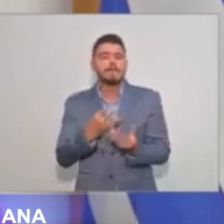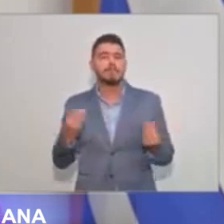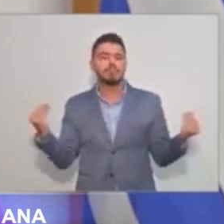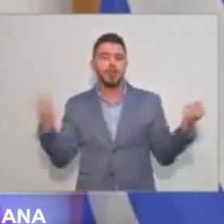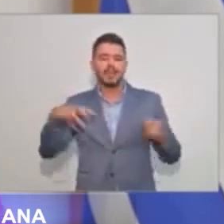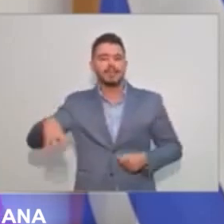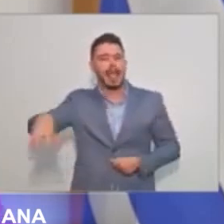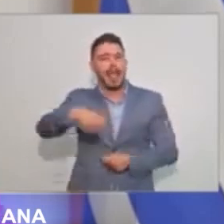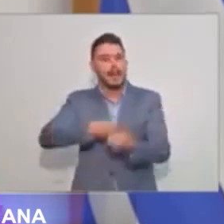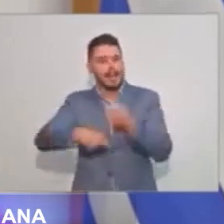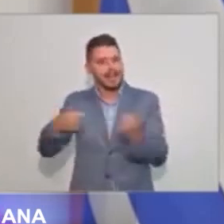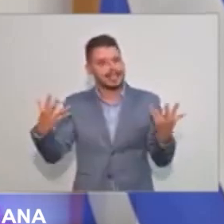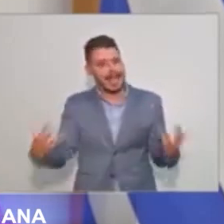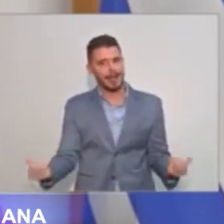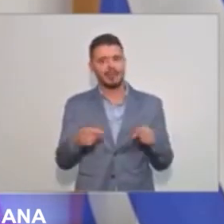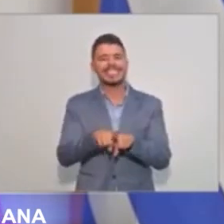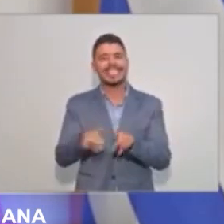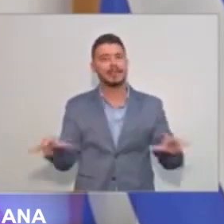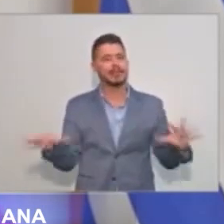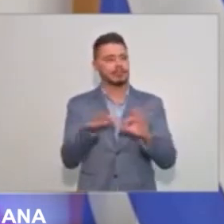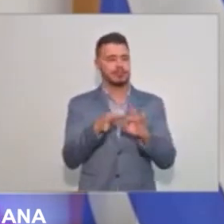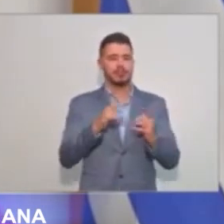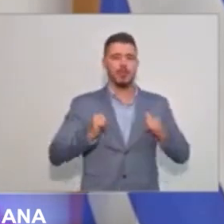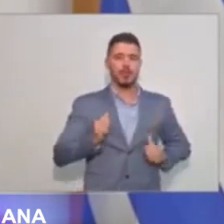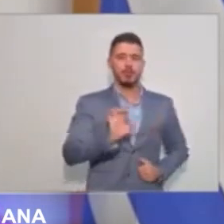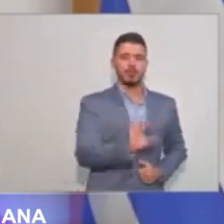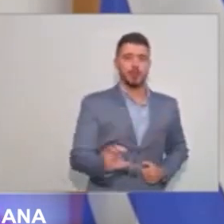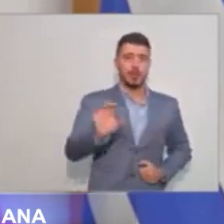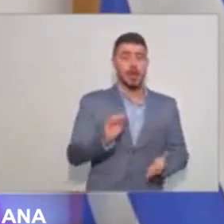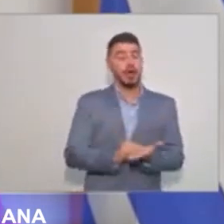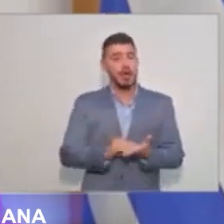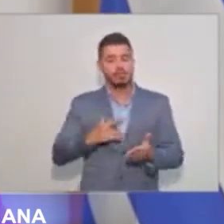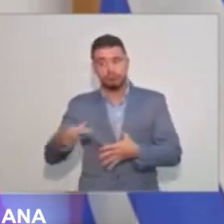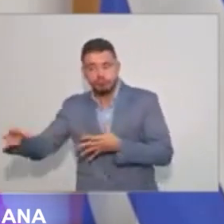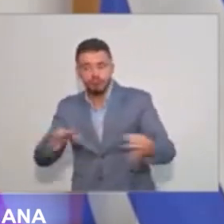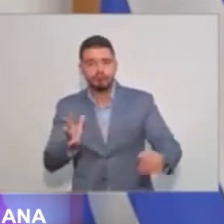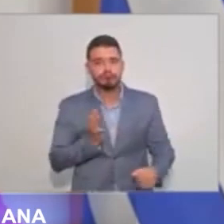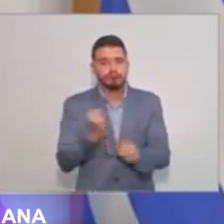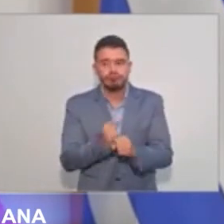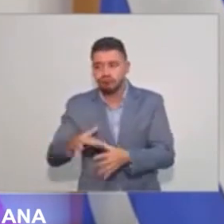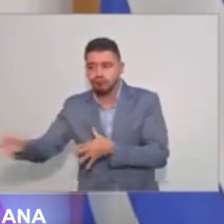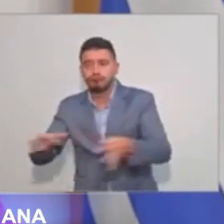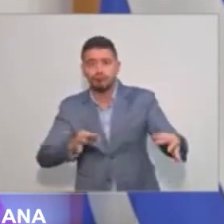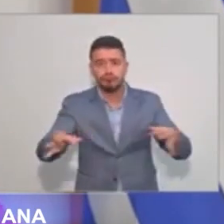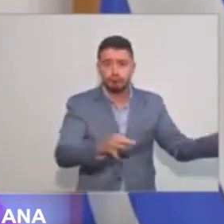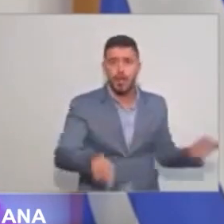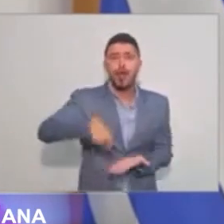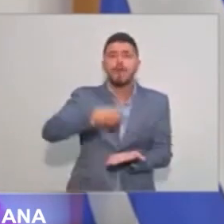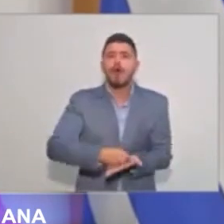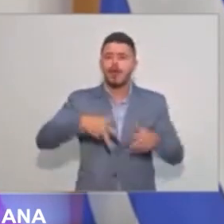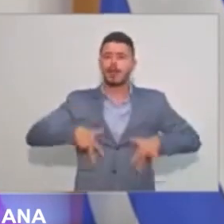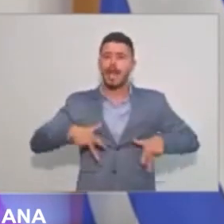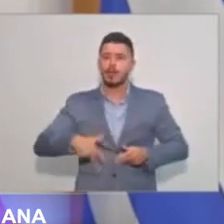με τον τουρισμό. Ενώ ενισχύθηκαν σημαντικά η απασχόληση και τα δημόσια έσοδα. Με τα αποτελέσματα αυτά,